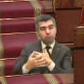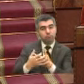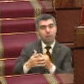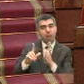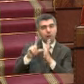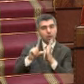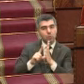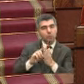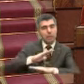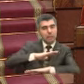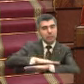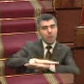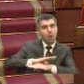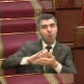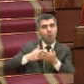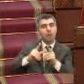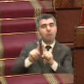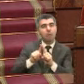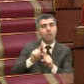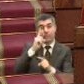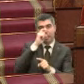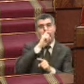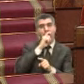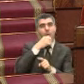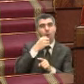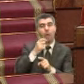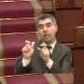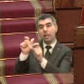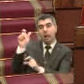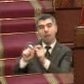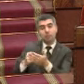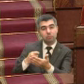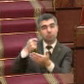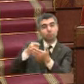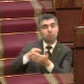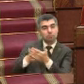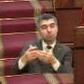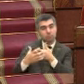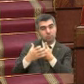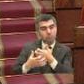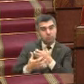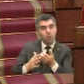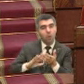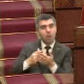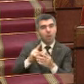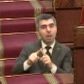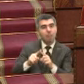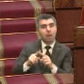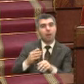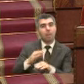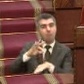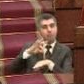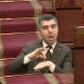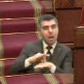الحكامة الجيدة في ميدان خطير جدا. هذه أموال المنخرطين، هذه أموال اليتامى، أموال الجرحى، أموال